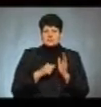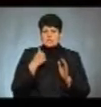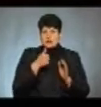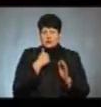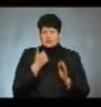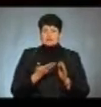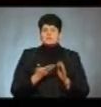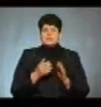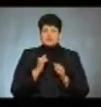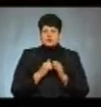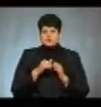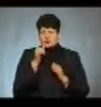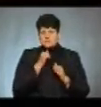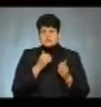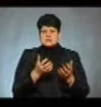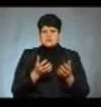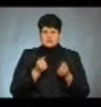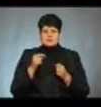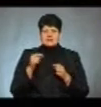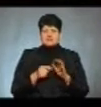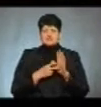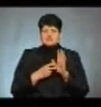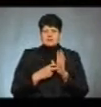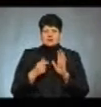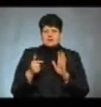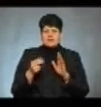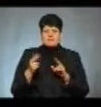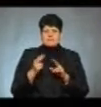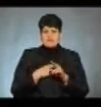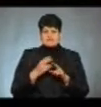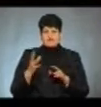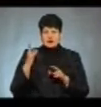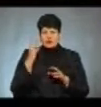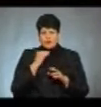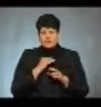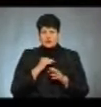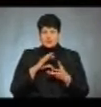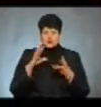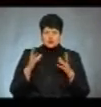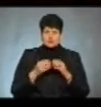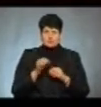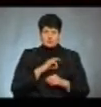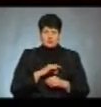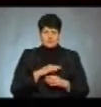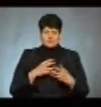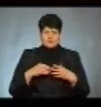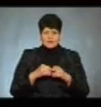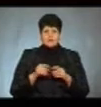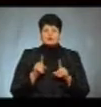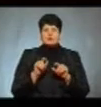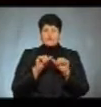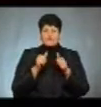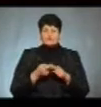багатодітних сім'ях, і щомісяця отримувати 1700 гривень без врахування сукупного доходу сім'ї. Аби оформити